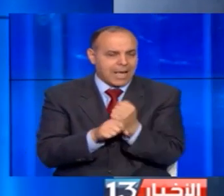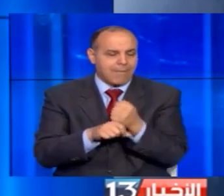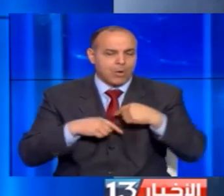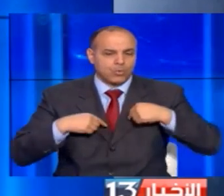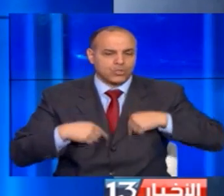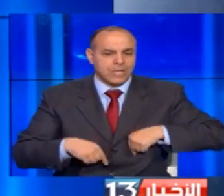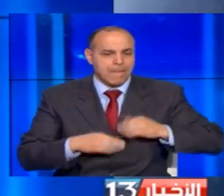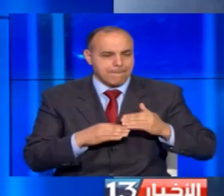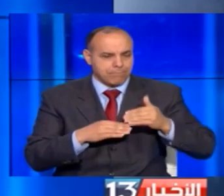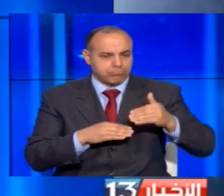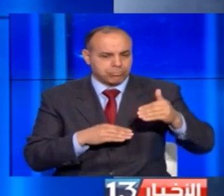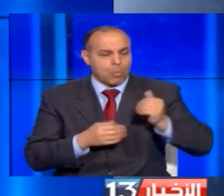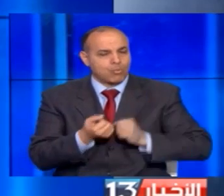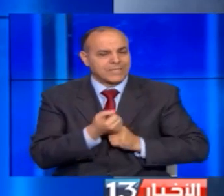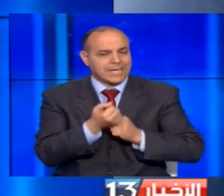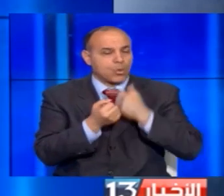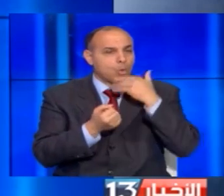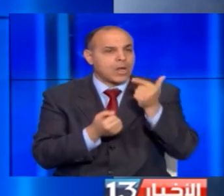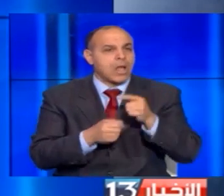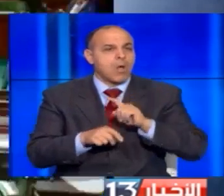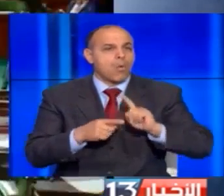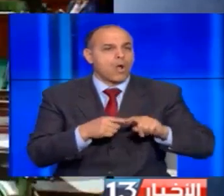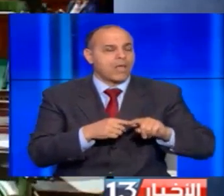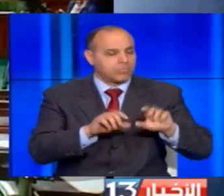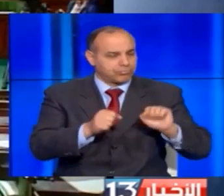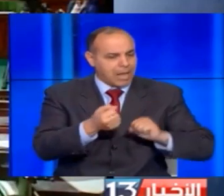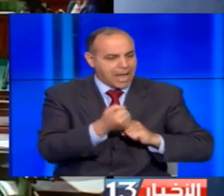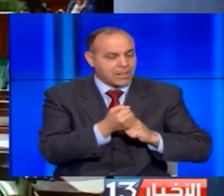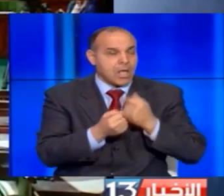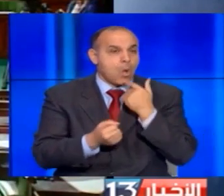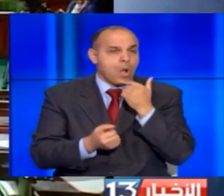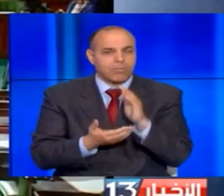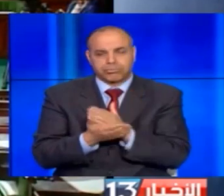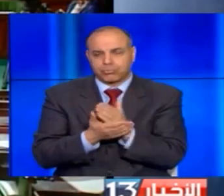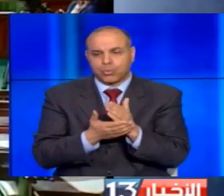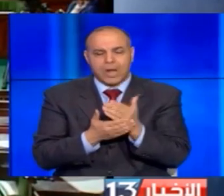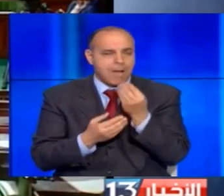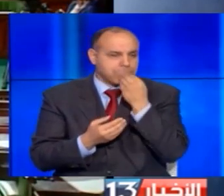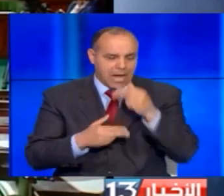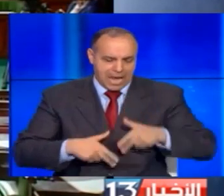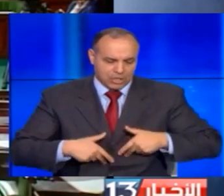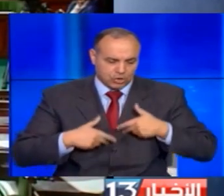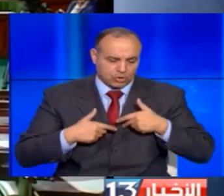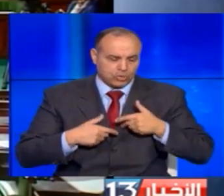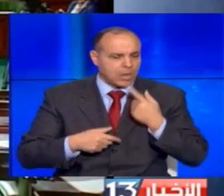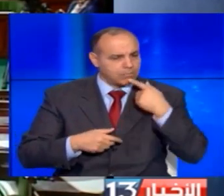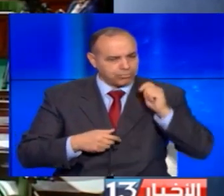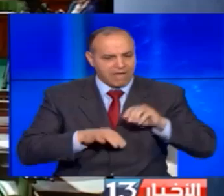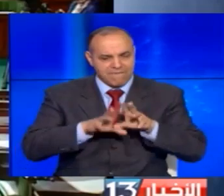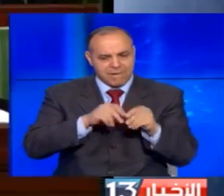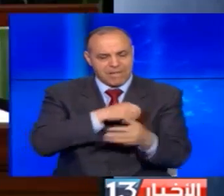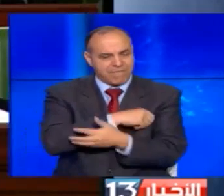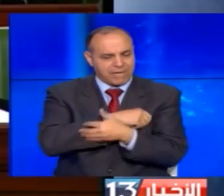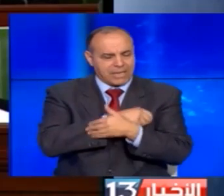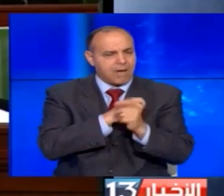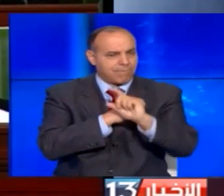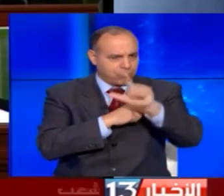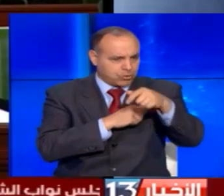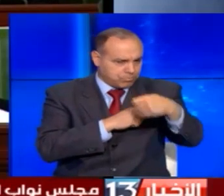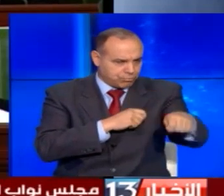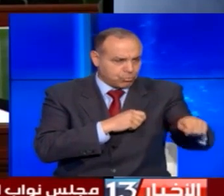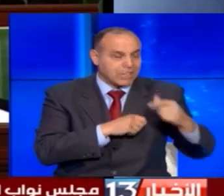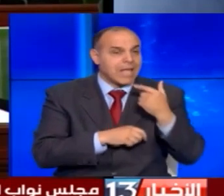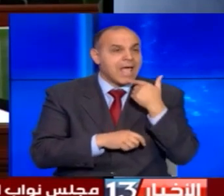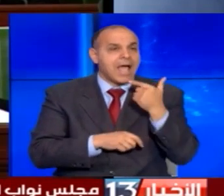الوزارة من مرحلة المساعدة إلى مرحلة التمكين وتوفير موارد رزق قارة للعائلات الفقيرة، إضافة